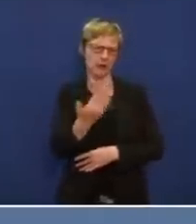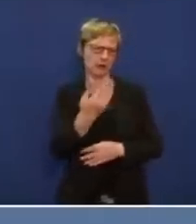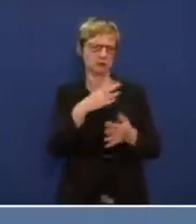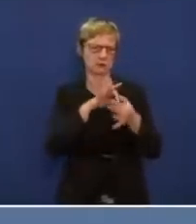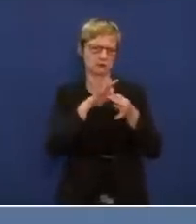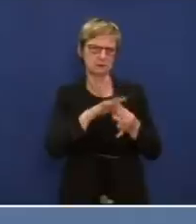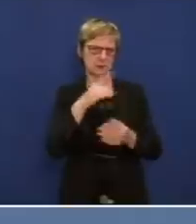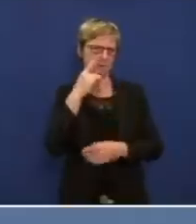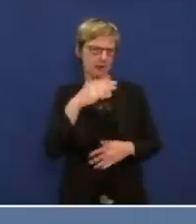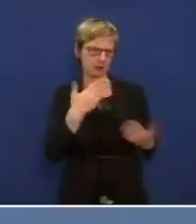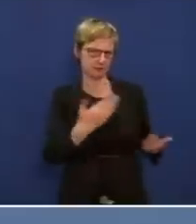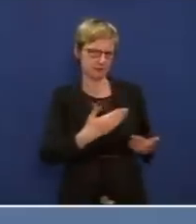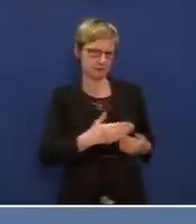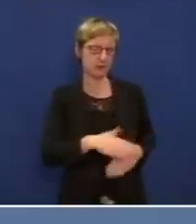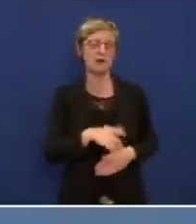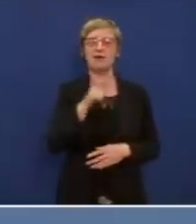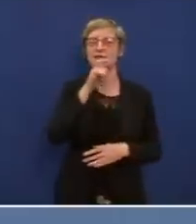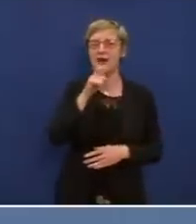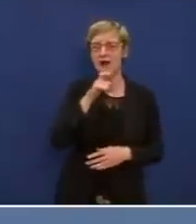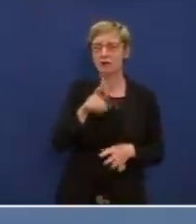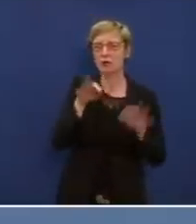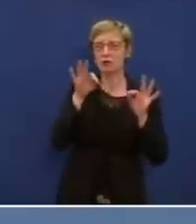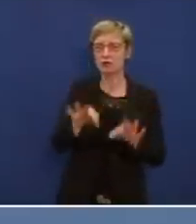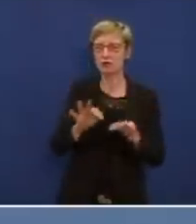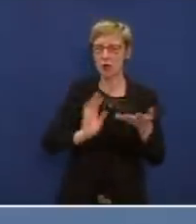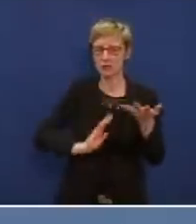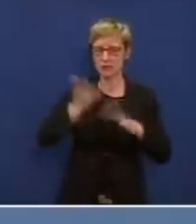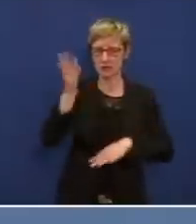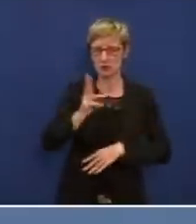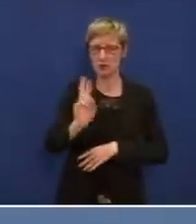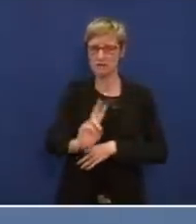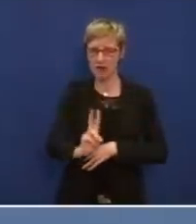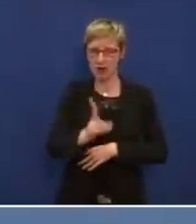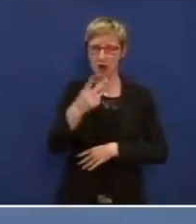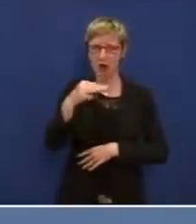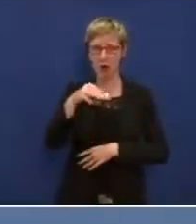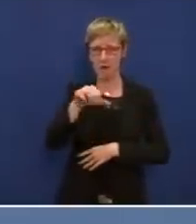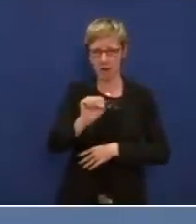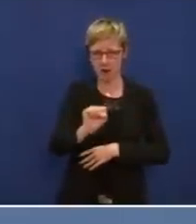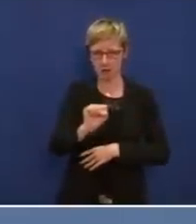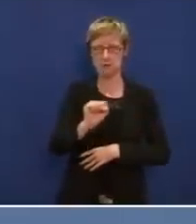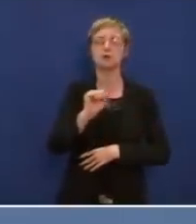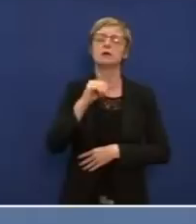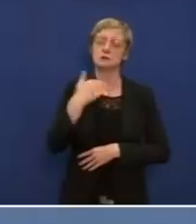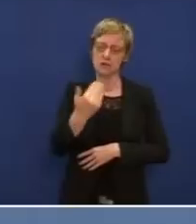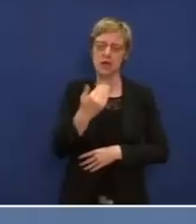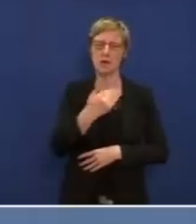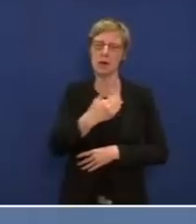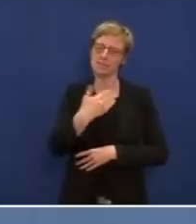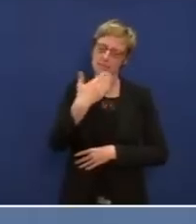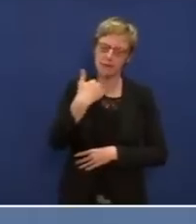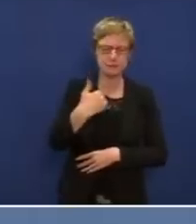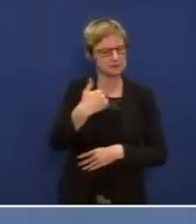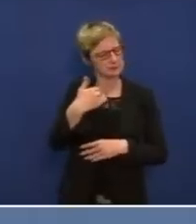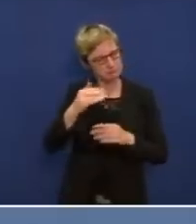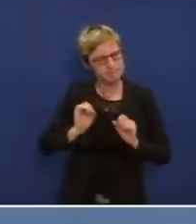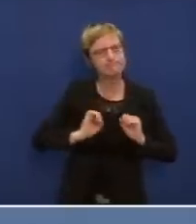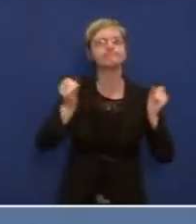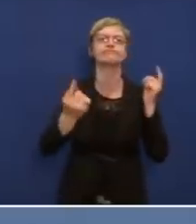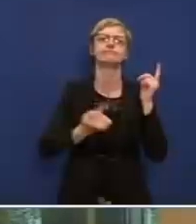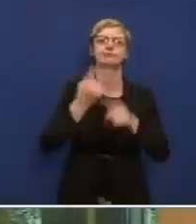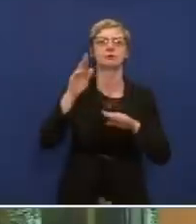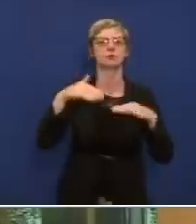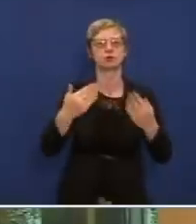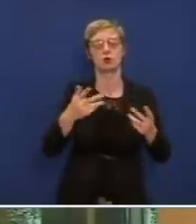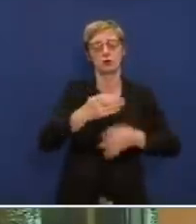klar gemacht, bei wem die Verantwortung für diese Eskalation liegt, nämlich bei der Hamas, die diese Eskalation willkürlich herbeigeführt hat und aus unserer Sicht völlig